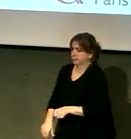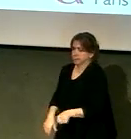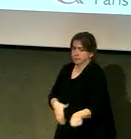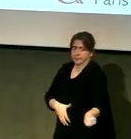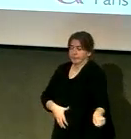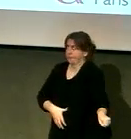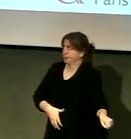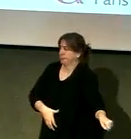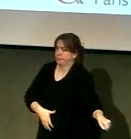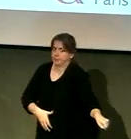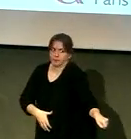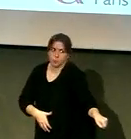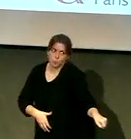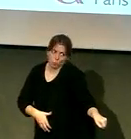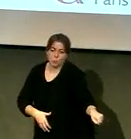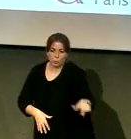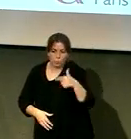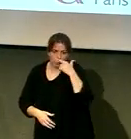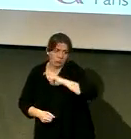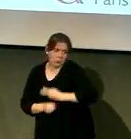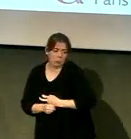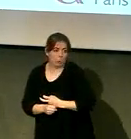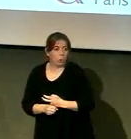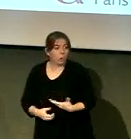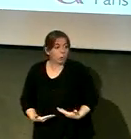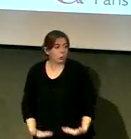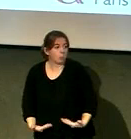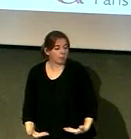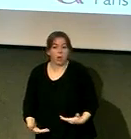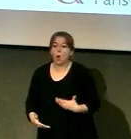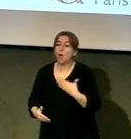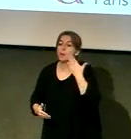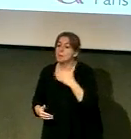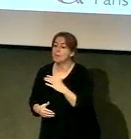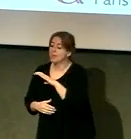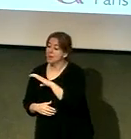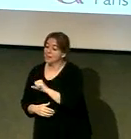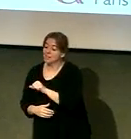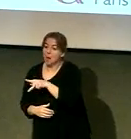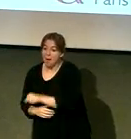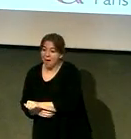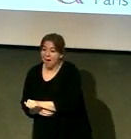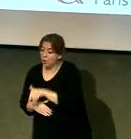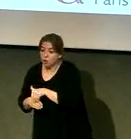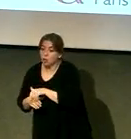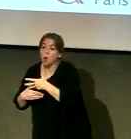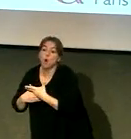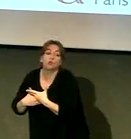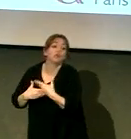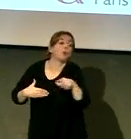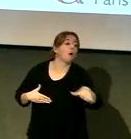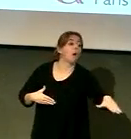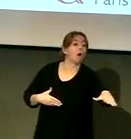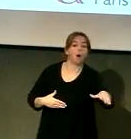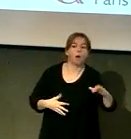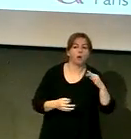réalité. Donc on rencontre beaucoup plus de femmes enceintes quand on sort hors mur XAPA et qu'on rencontre dans le contexte de la